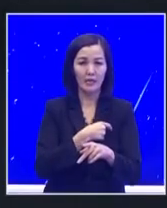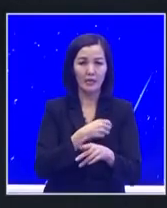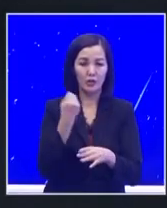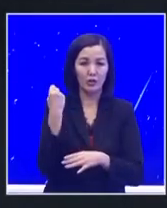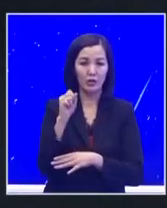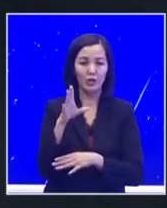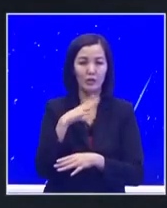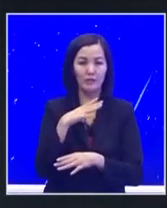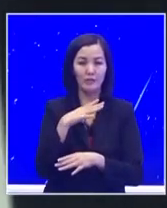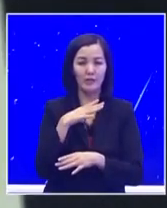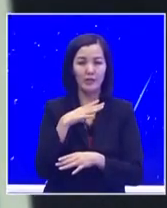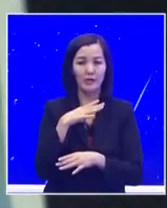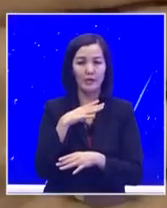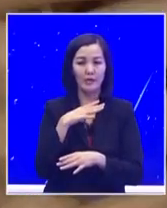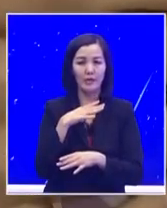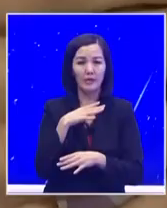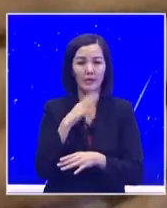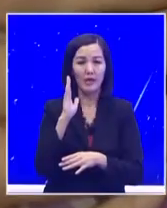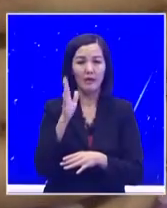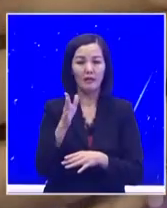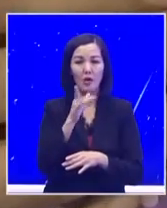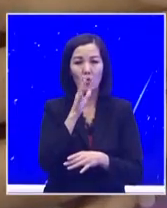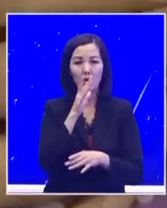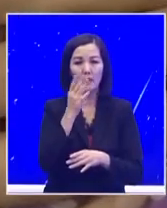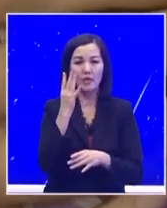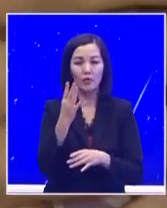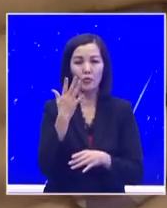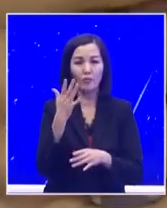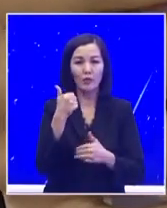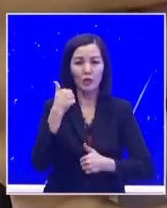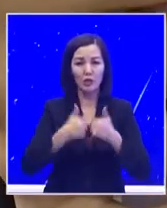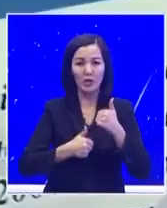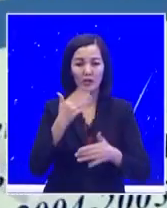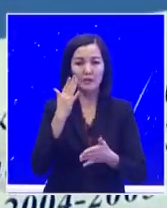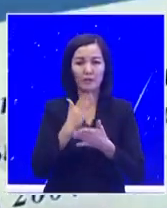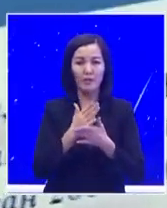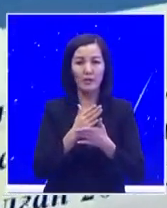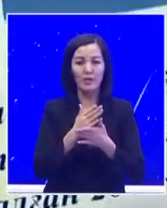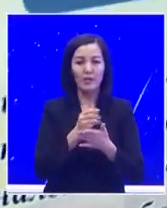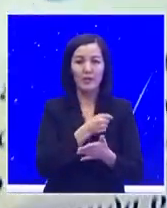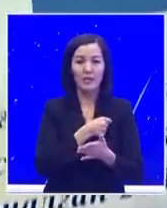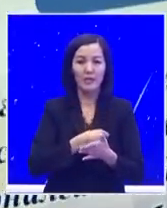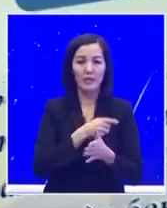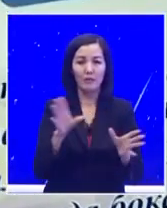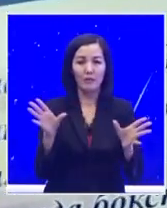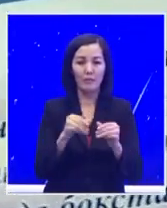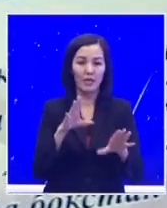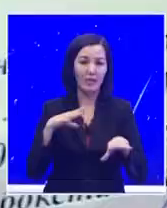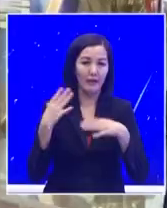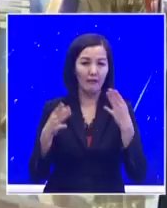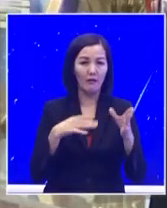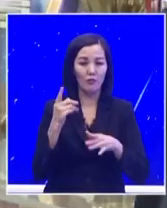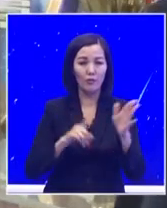жеттім. Енді Алла қаласа алда тағы 4-5 жарыс бар, соған өзінің тренерім Есен Демен дайындап жатыр.